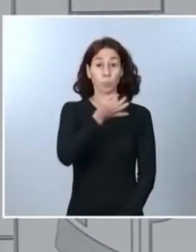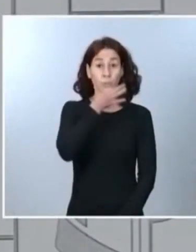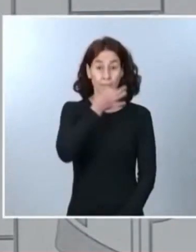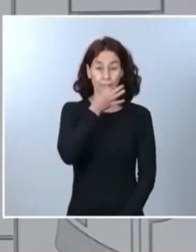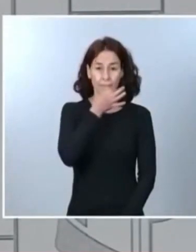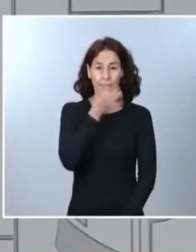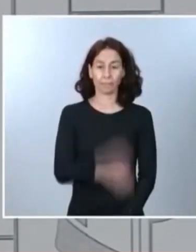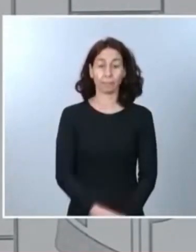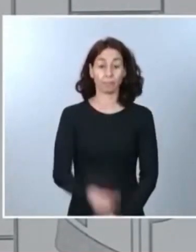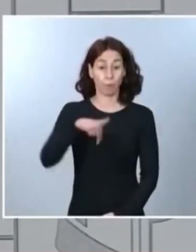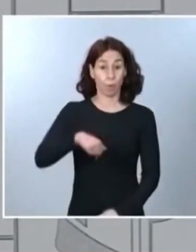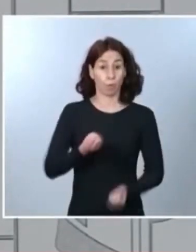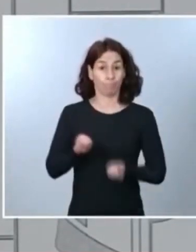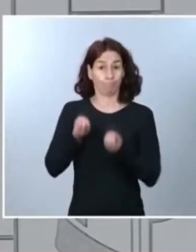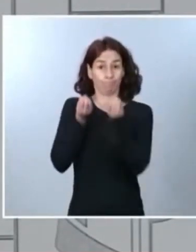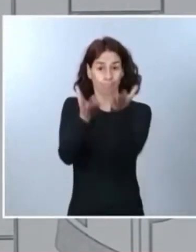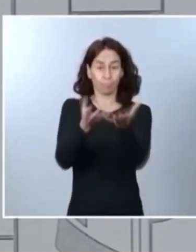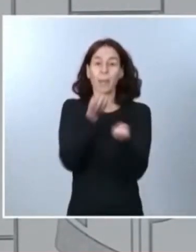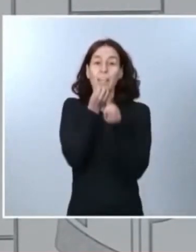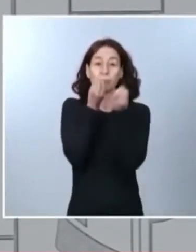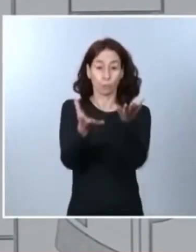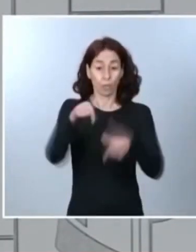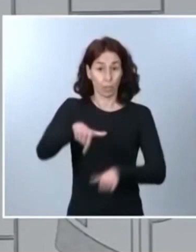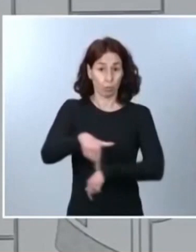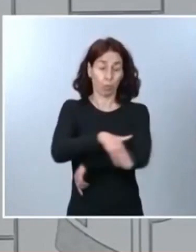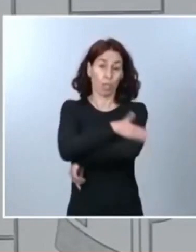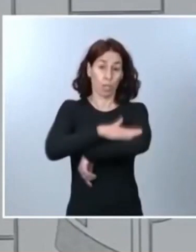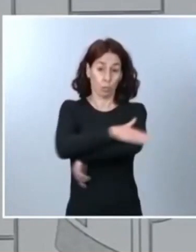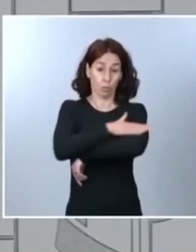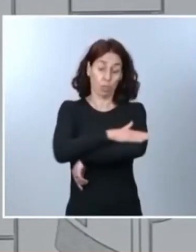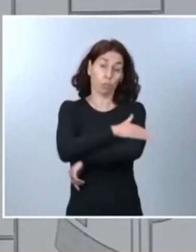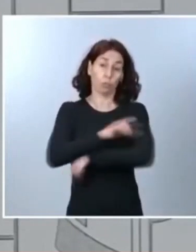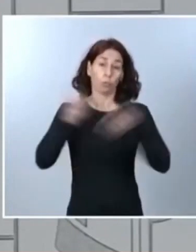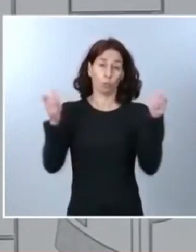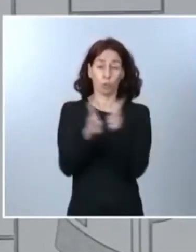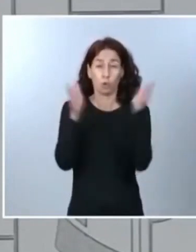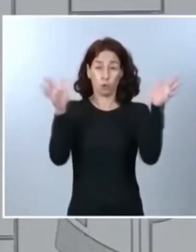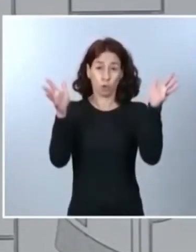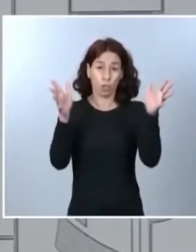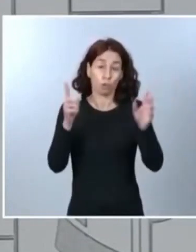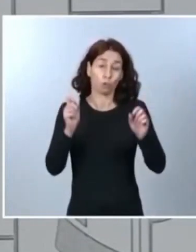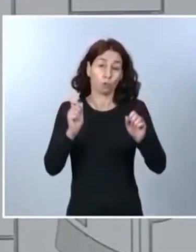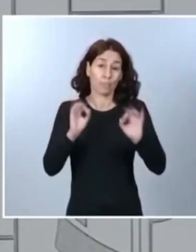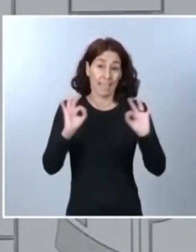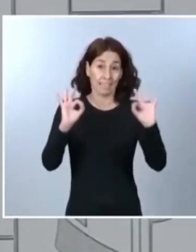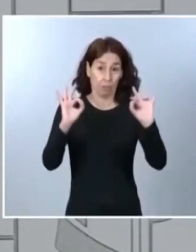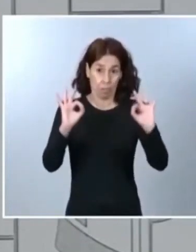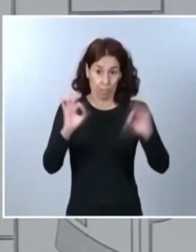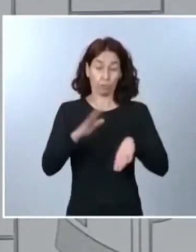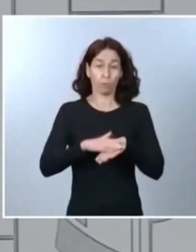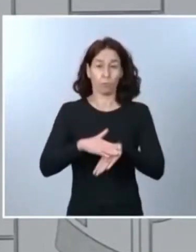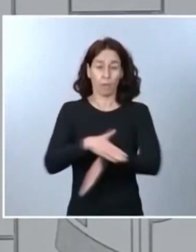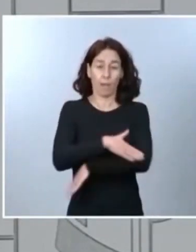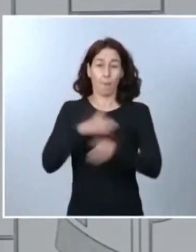Comparezco para informar que el Gobierno, reunido en Consejo Extraordinario de Ministros, acaba de decretar el estado de alarma en todo el